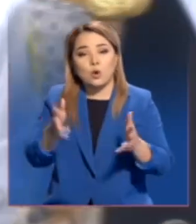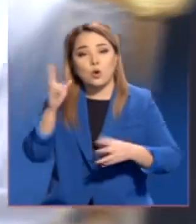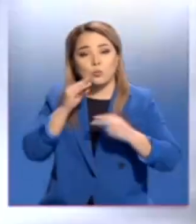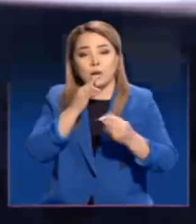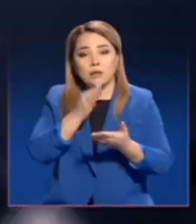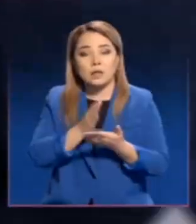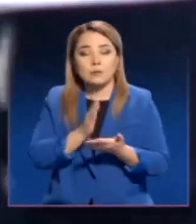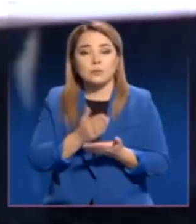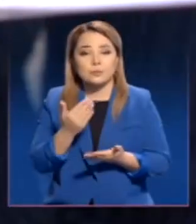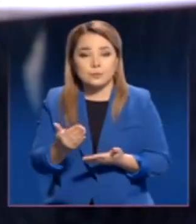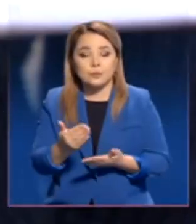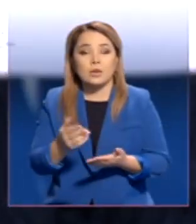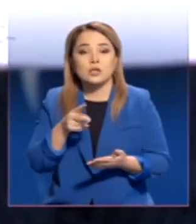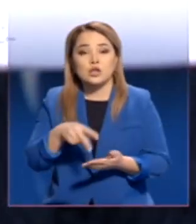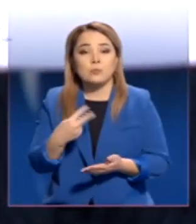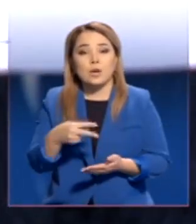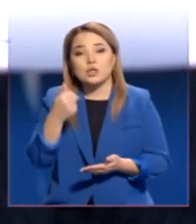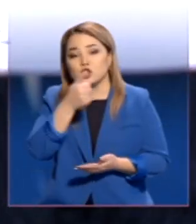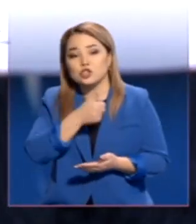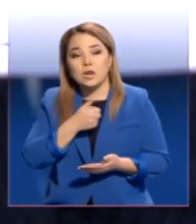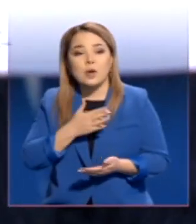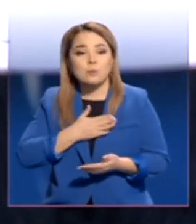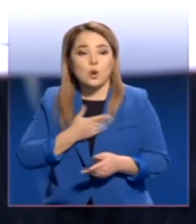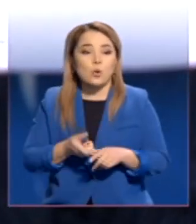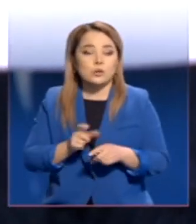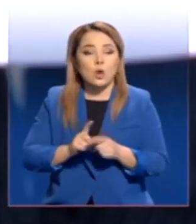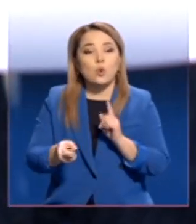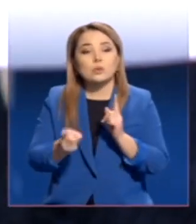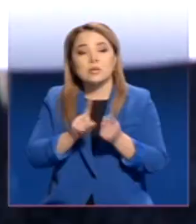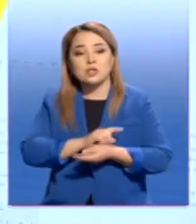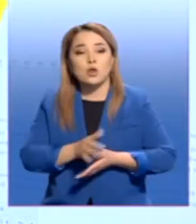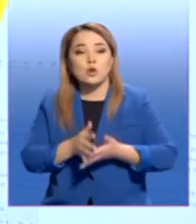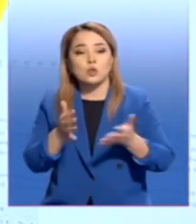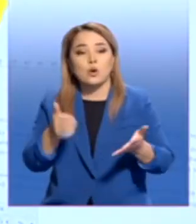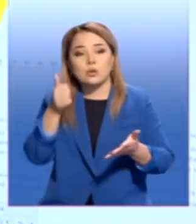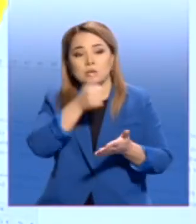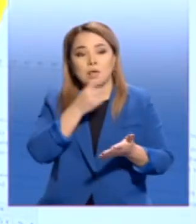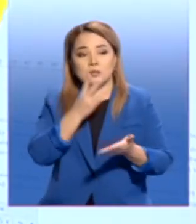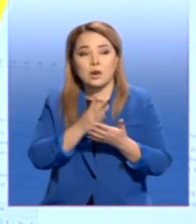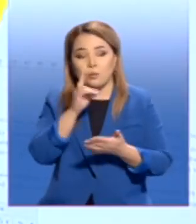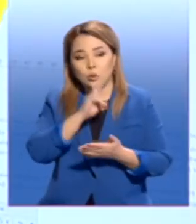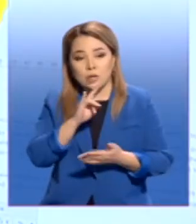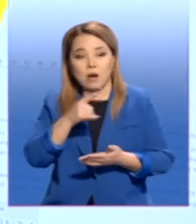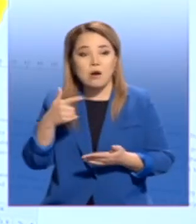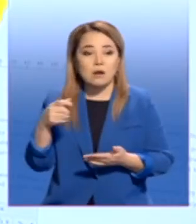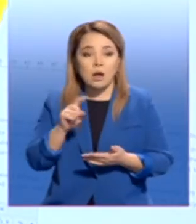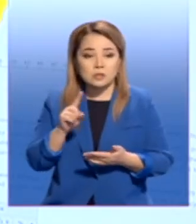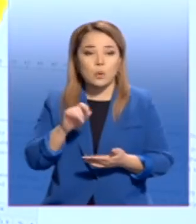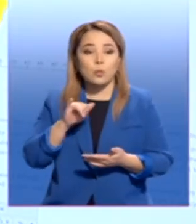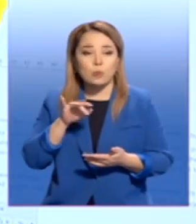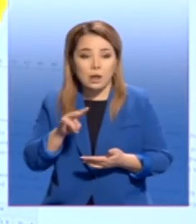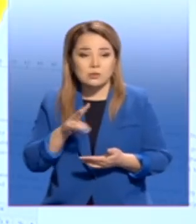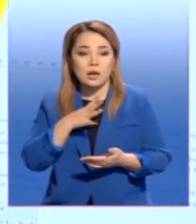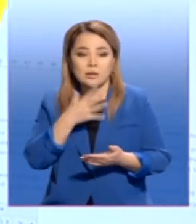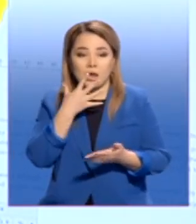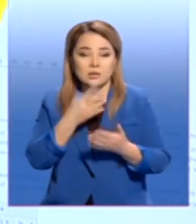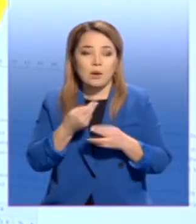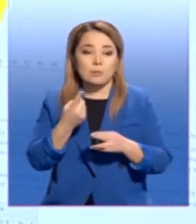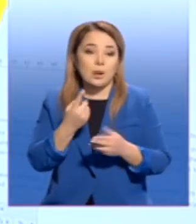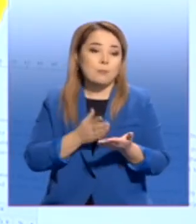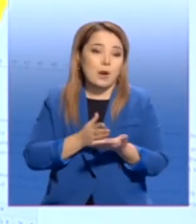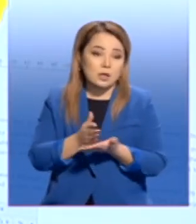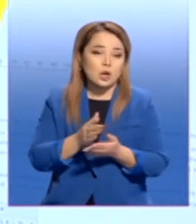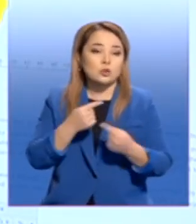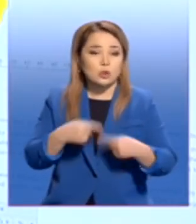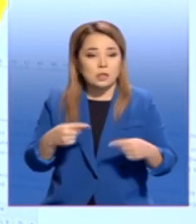артамын. 22 жыл өте біз үшін өзгерістің үлкен жыл болды. Біздің мұнайымызды, газымызды, уранымызды тек қана бір бағыт емес,